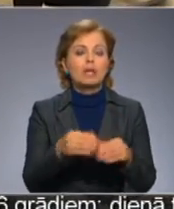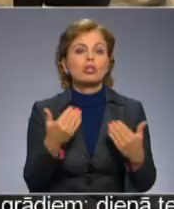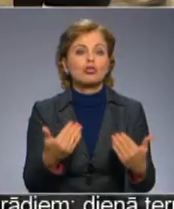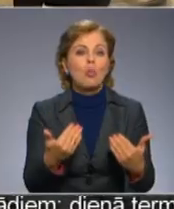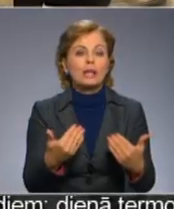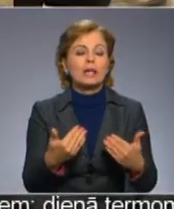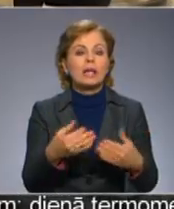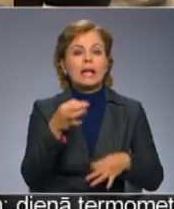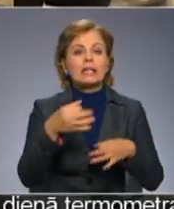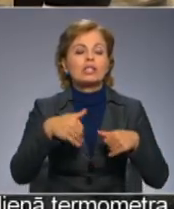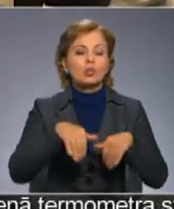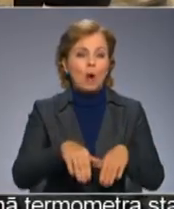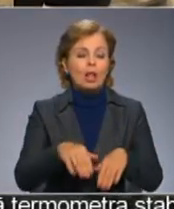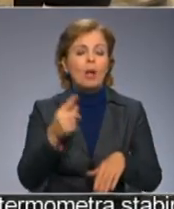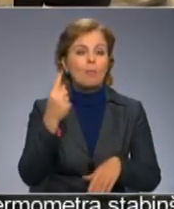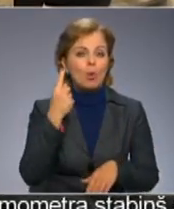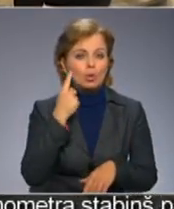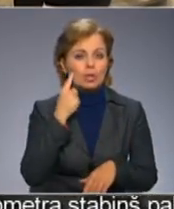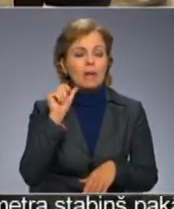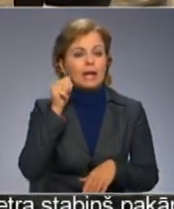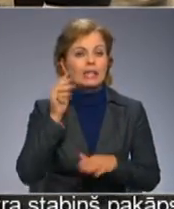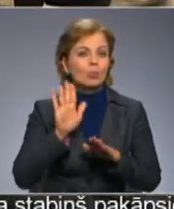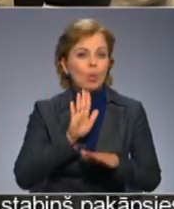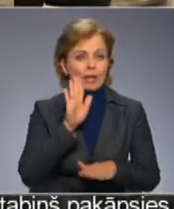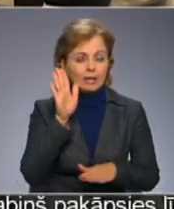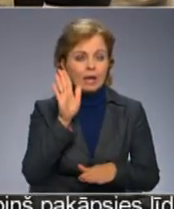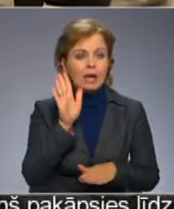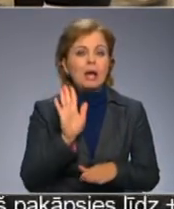tiesas nolēmumu mēs uzzināsim tikai rīt no rīta, tā kā mēs